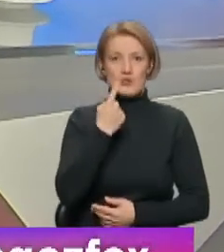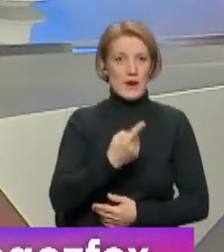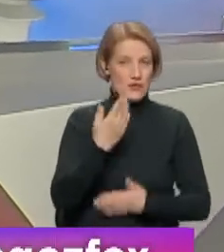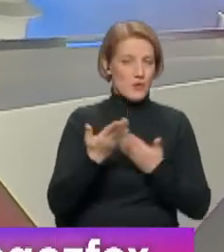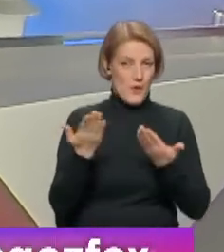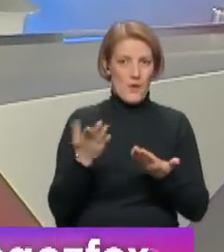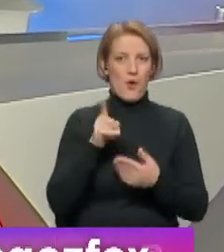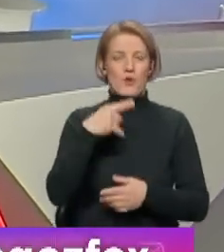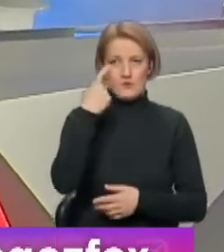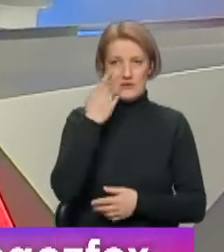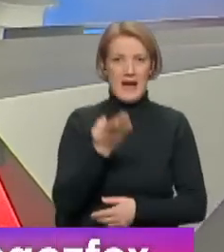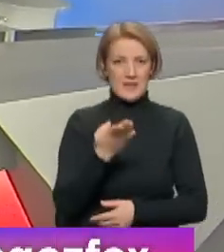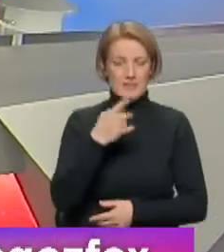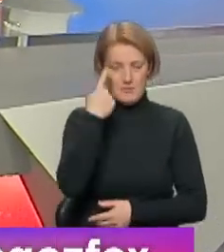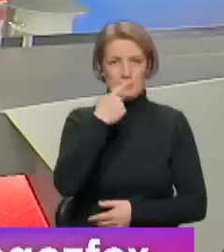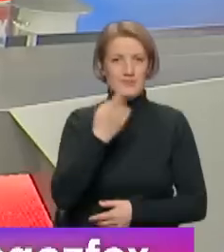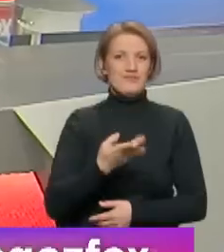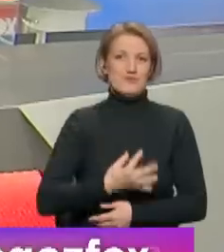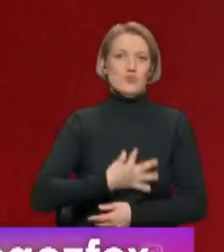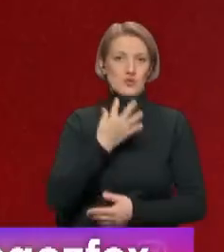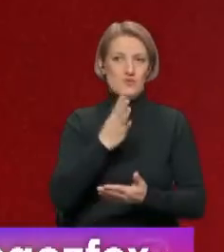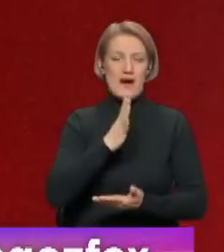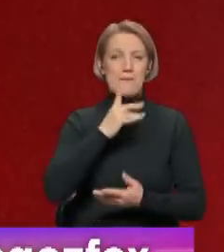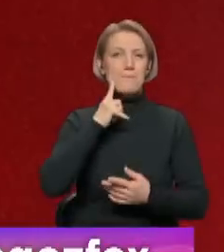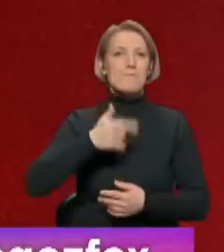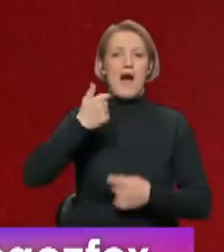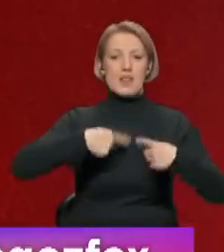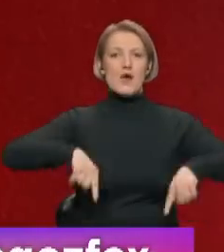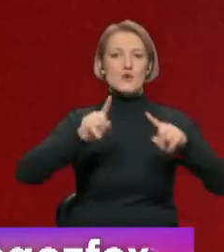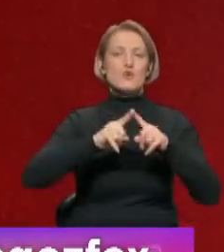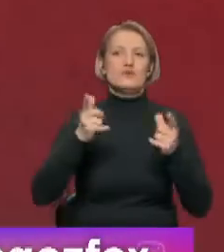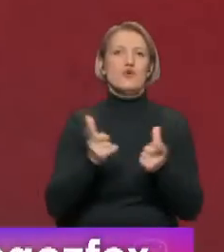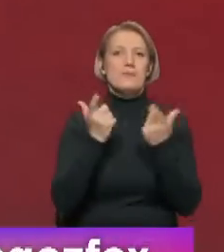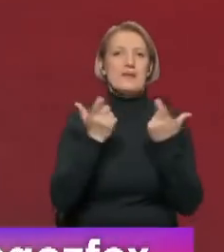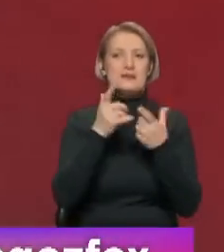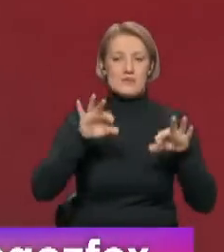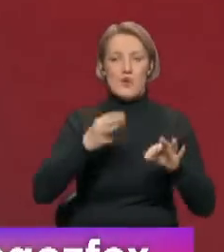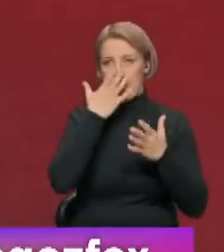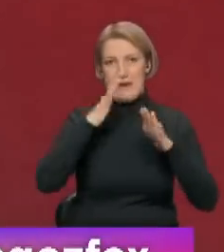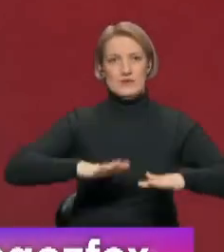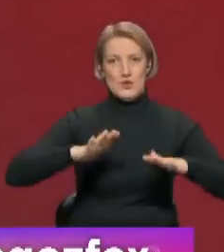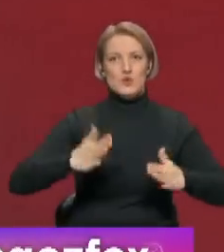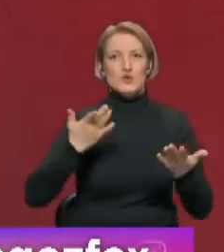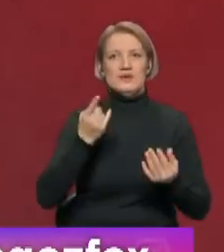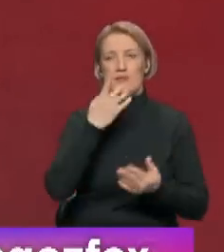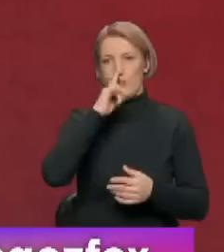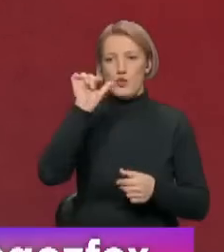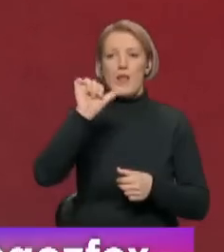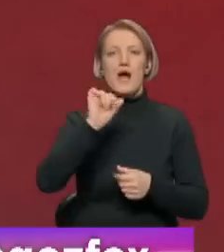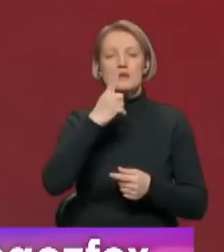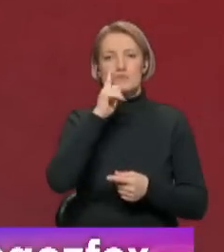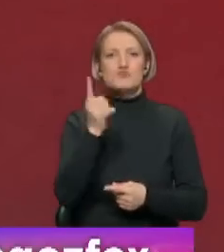ondan dolayı mı umutlusunuz şimdi Bakanlar Kurulu kabine toplantısı onu bekliyoruz bir doğalgaz